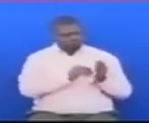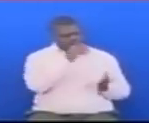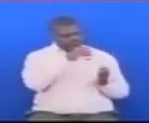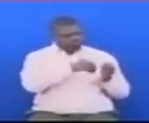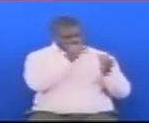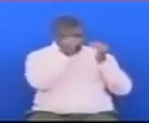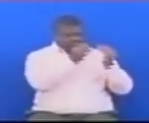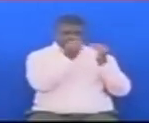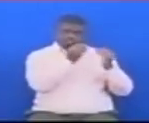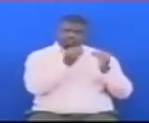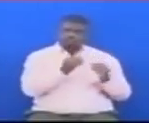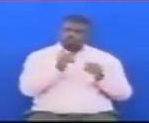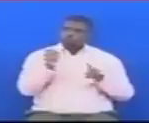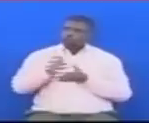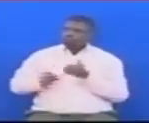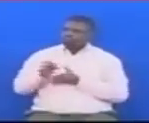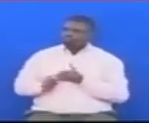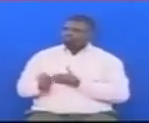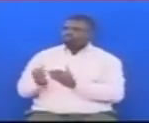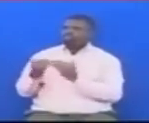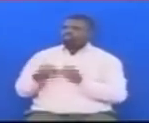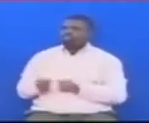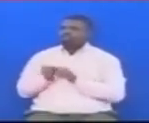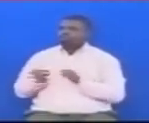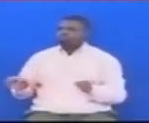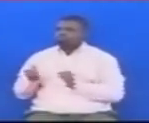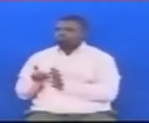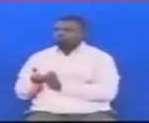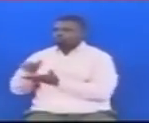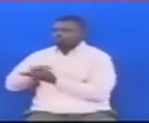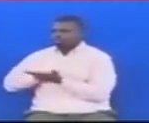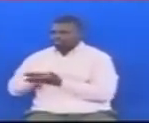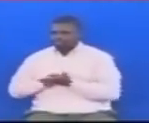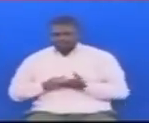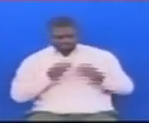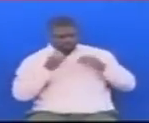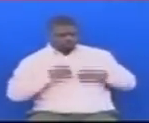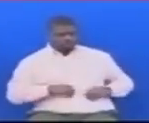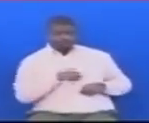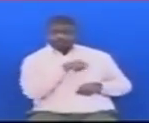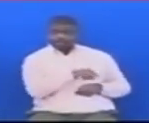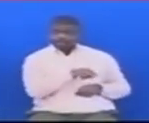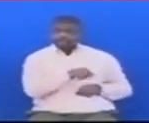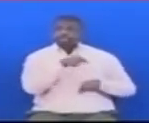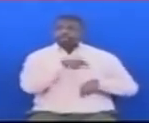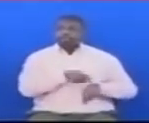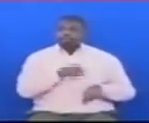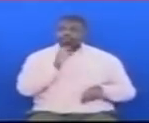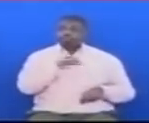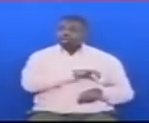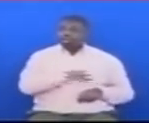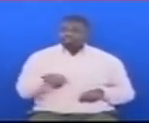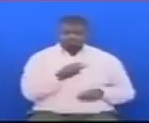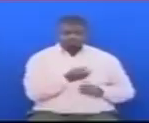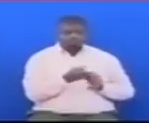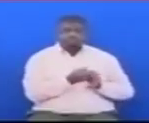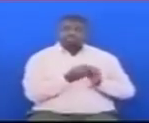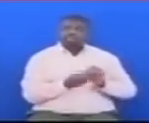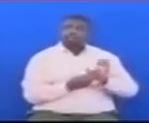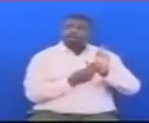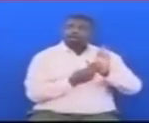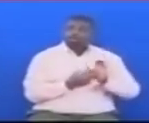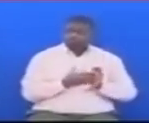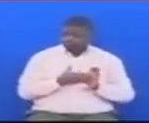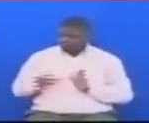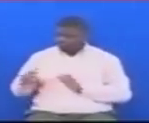ajili ya wanafunzi wenye mahitaji maalum katika shule za msingi na sekondari. Pia katika kipindi cha mwaka 2017 hadi Aprili